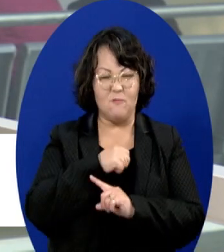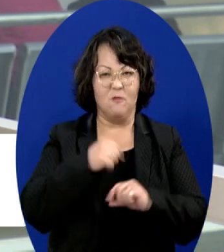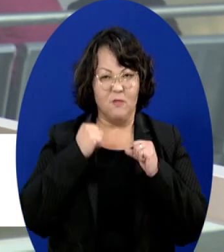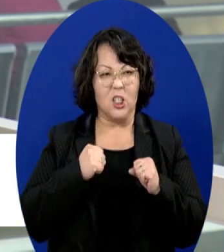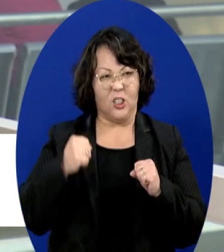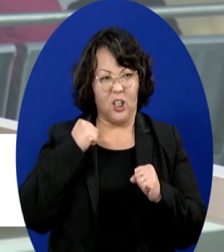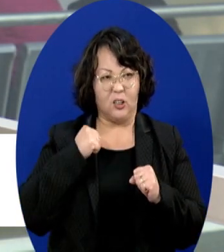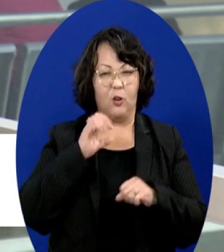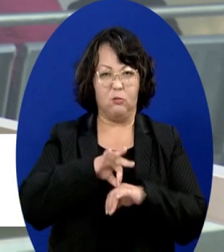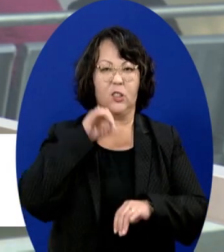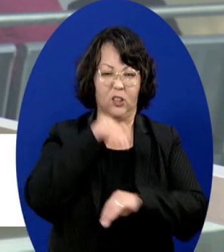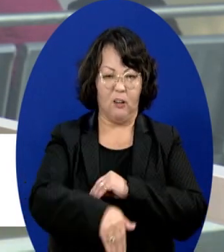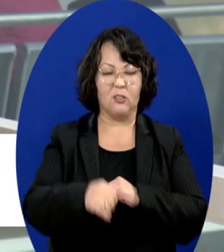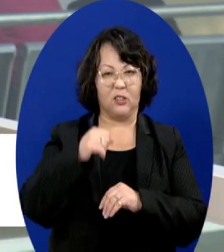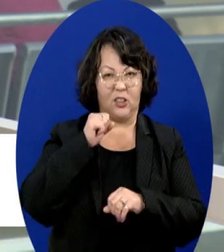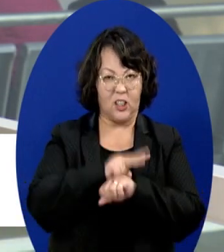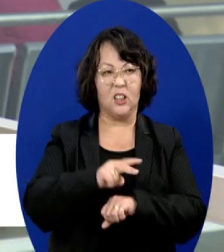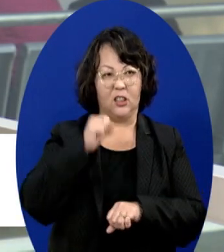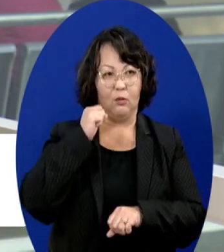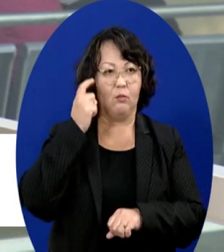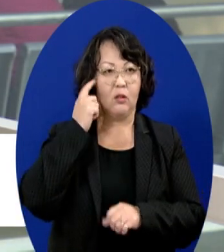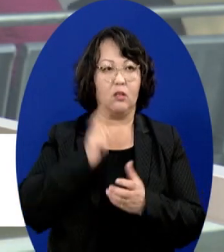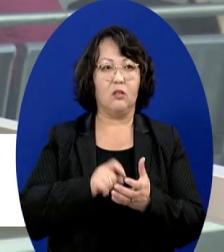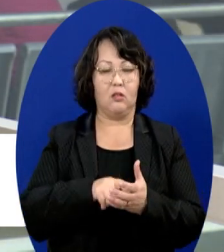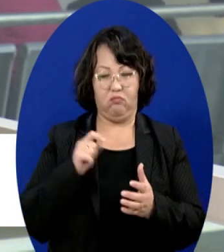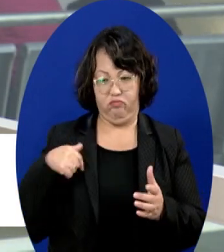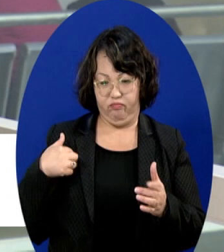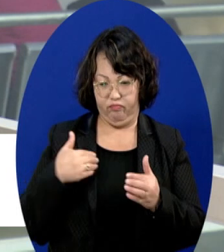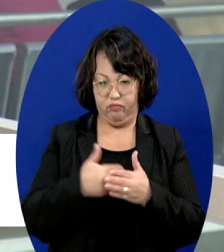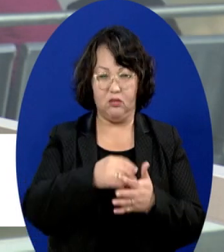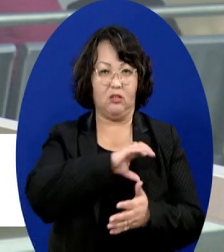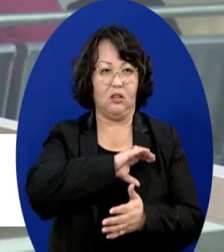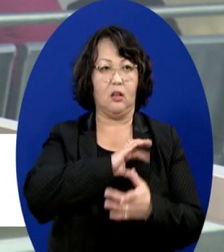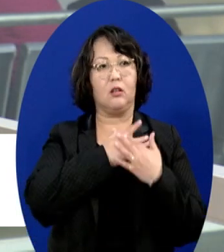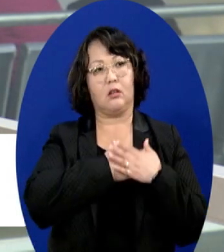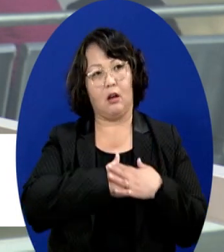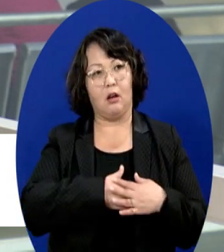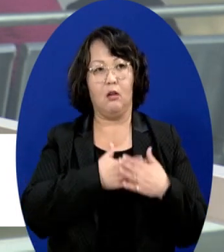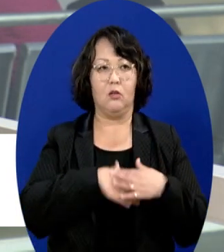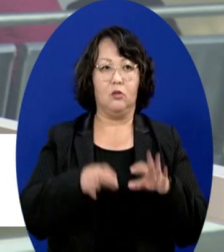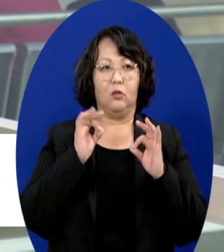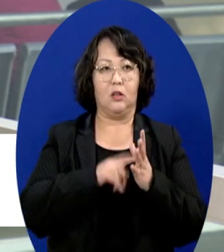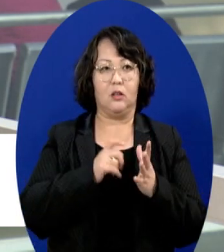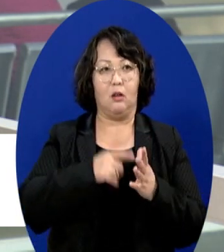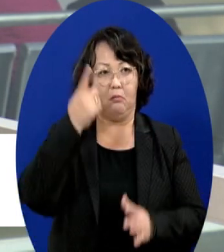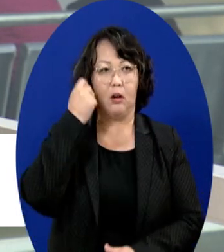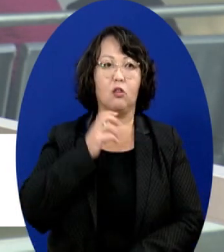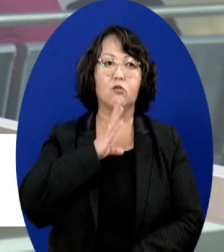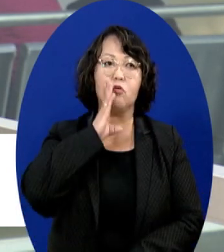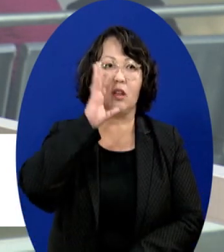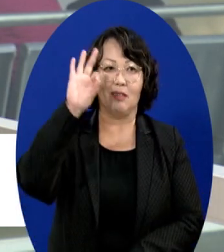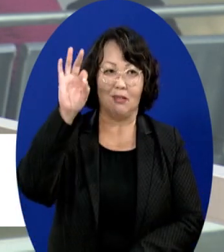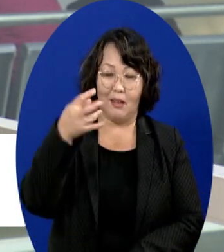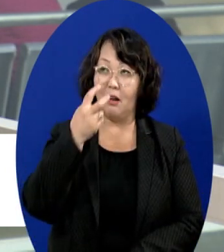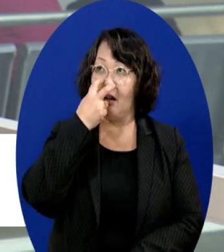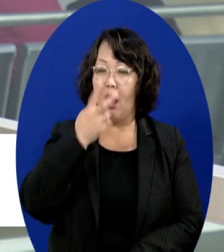л ойлголоо. Ойлгол өдөө хурч яаж. Тэг хүн зөвлөхтэй бол ерөөсөө сэтгэл зүв бай. Өөрийгөө таймшгүй. Маргааш өглөөний мандах нарыг харж яах